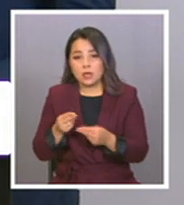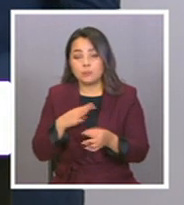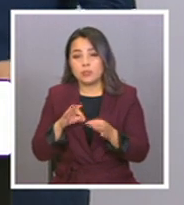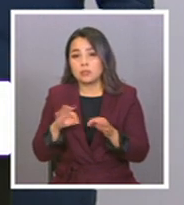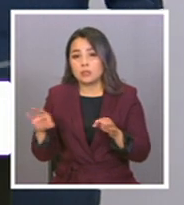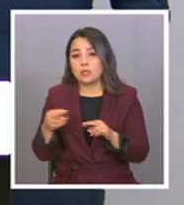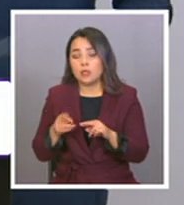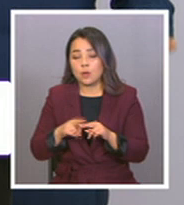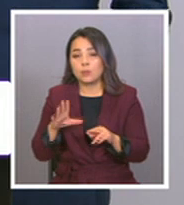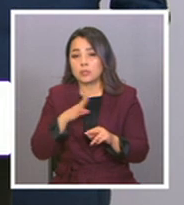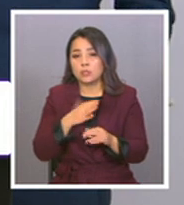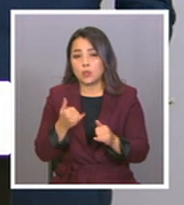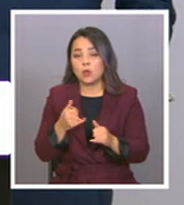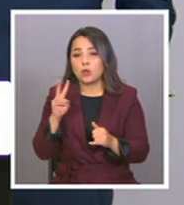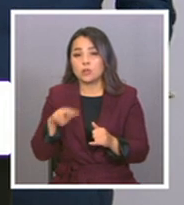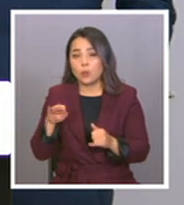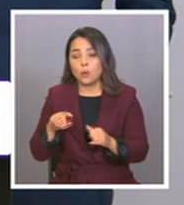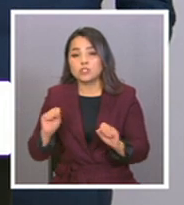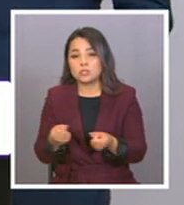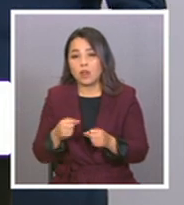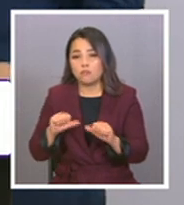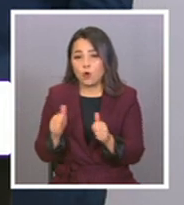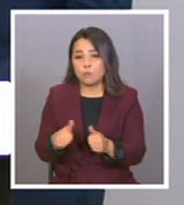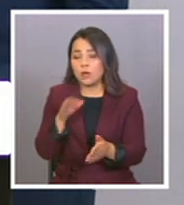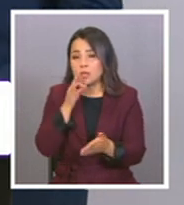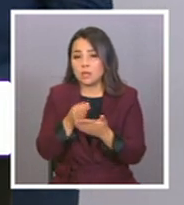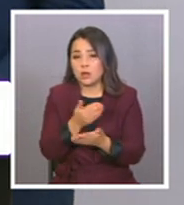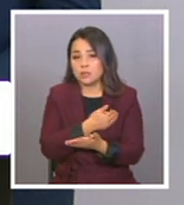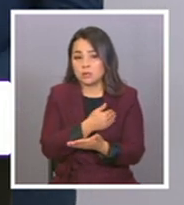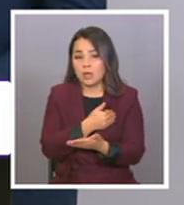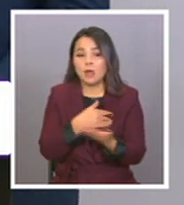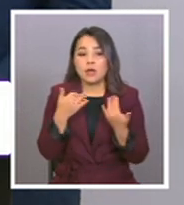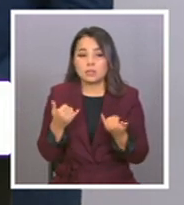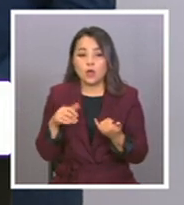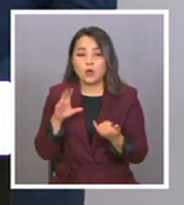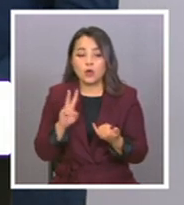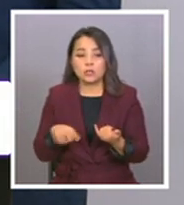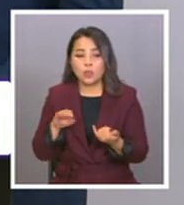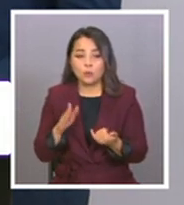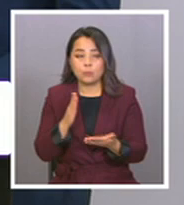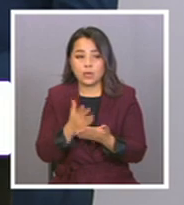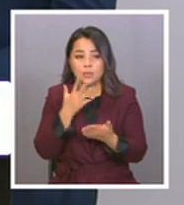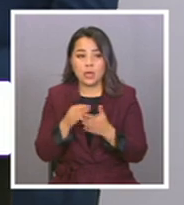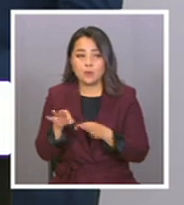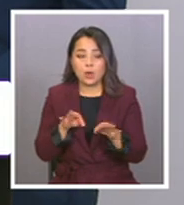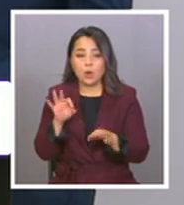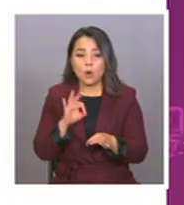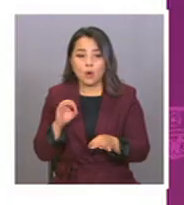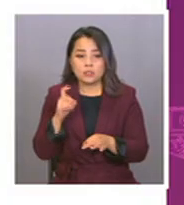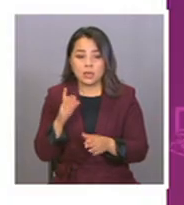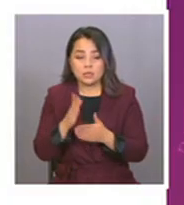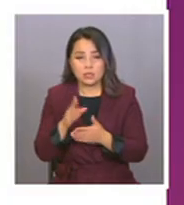мен жылдамдықтың формуласын қарастырып өтсек. Үдеу формуласының проекциясын OX өсіне қолдану